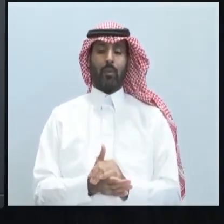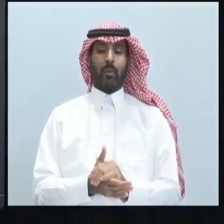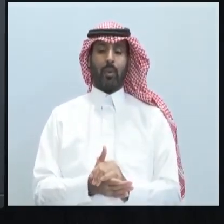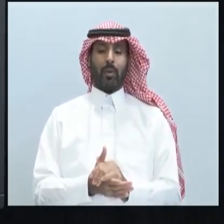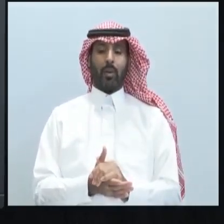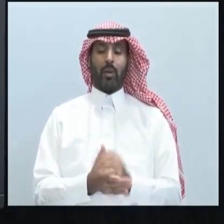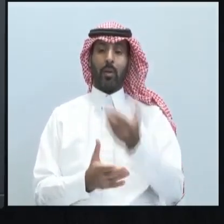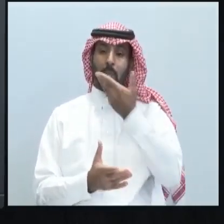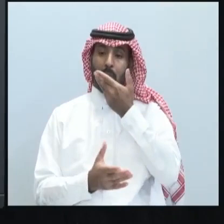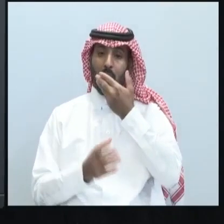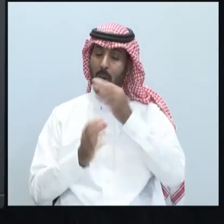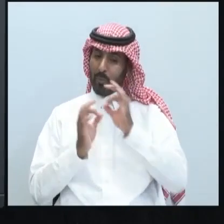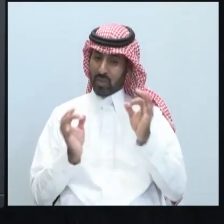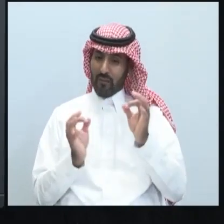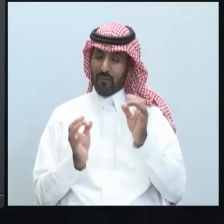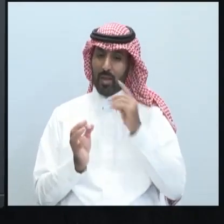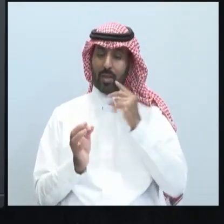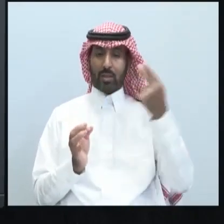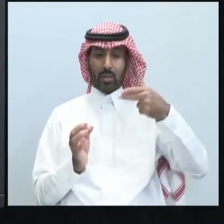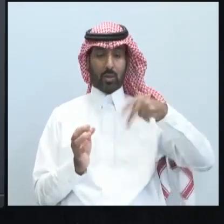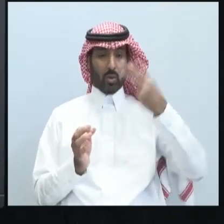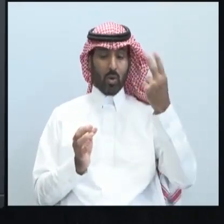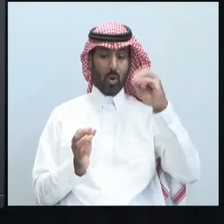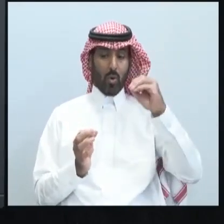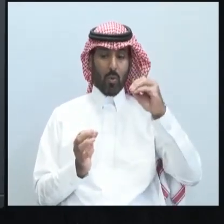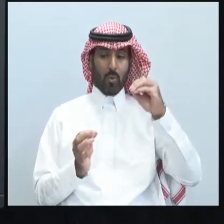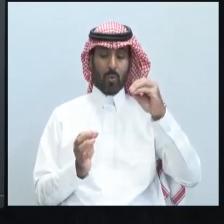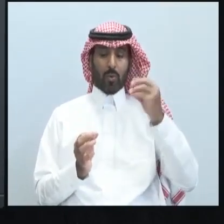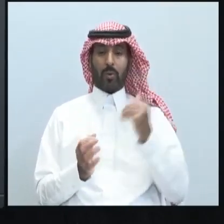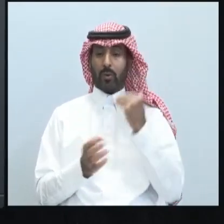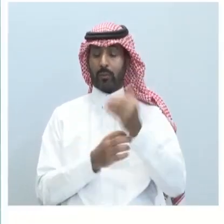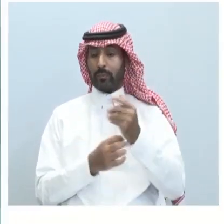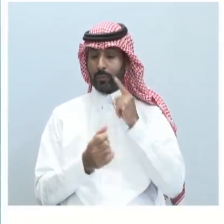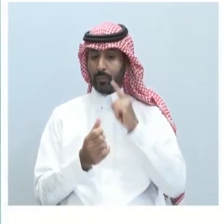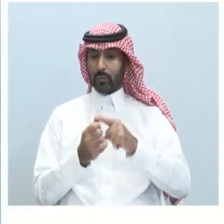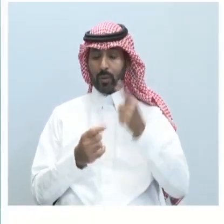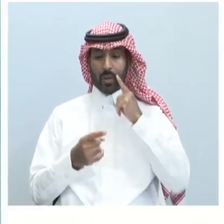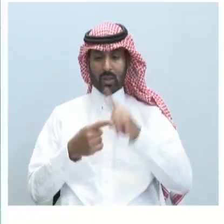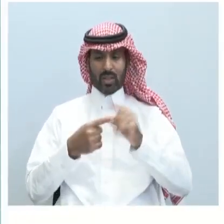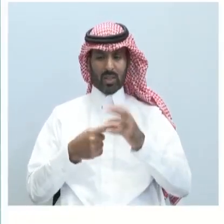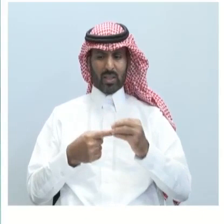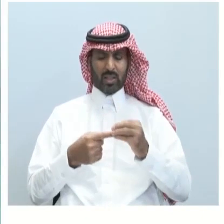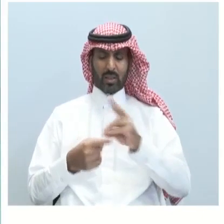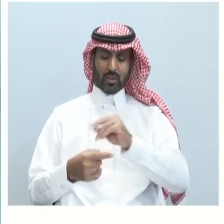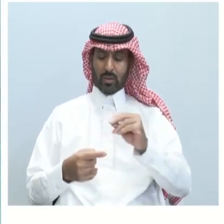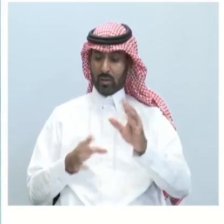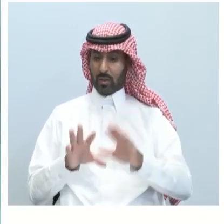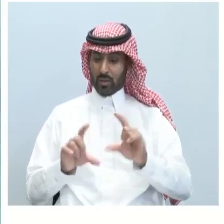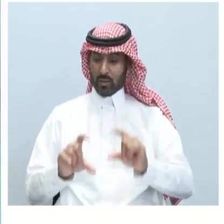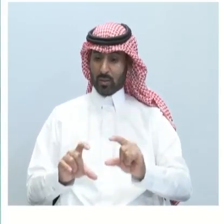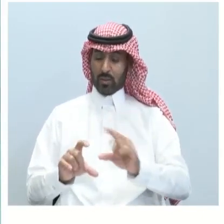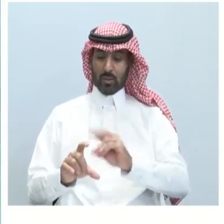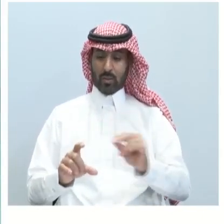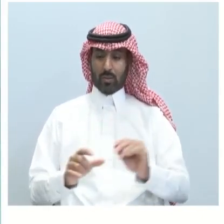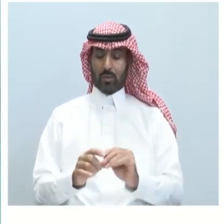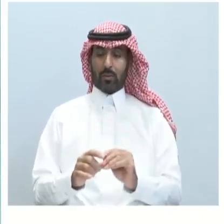الماء النقي اللي هو كما عرفنا سابق ان تركيز ايونات الهيدروجين تساوي تركيز ايونات